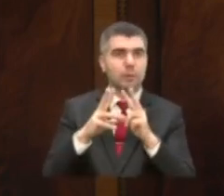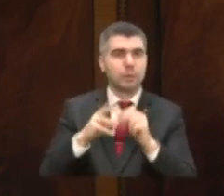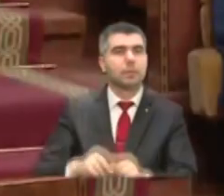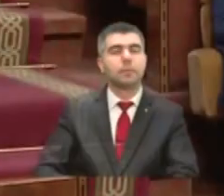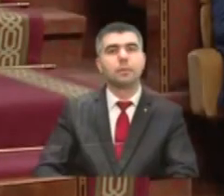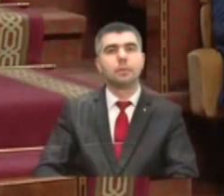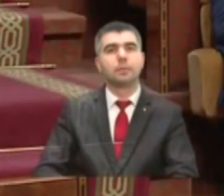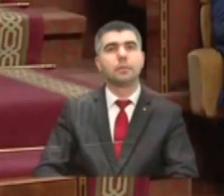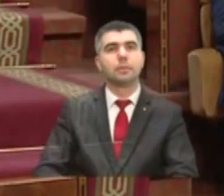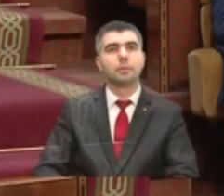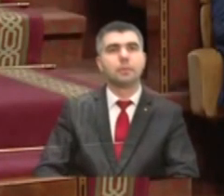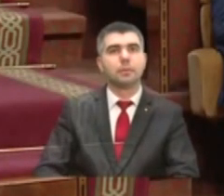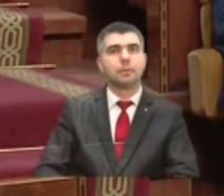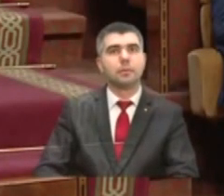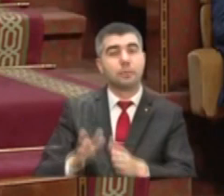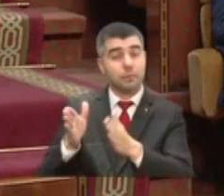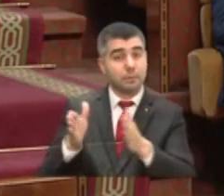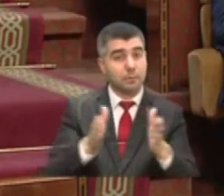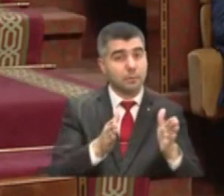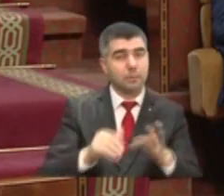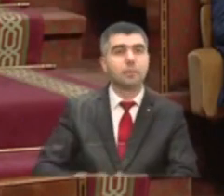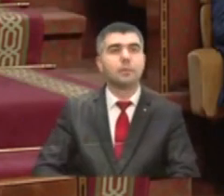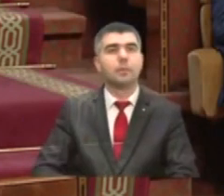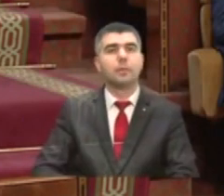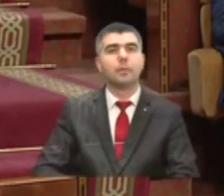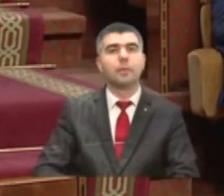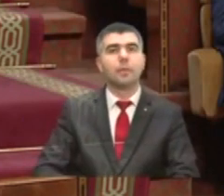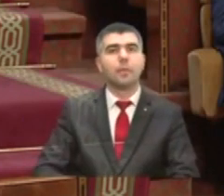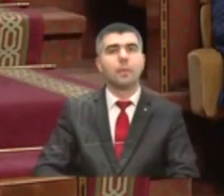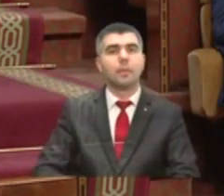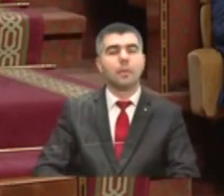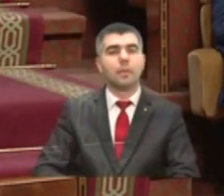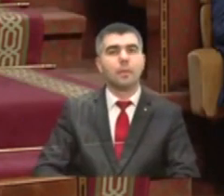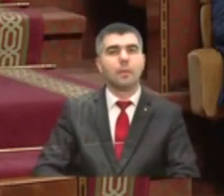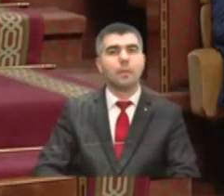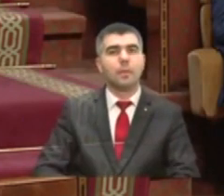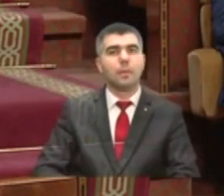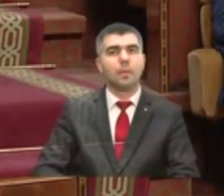المقاولين مقاولاتهم الذاتية. وأيضا فيما يخص دائما